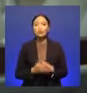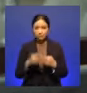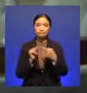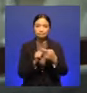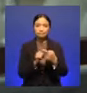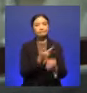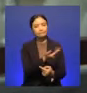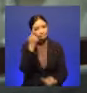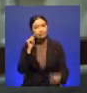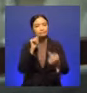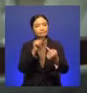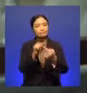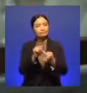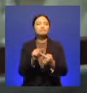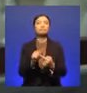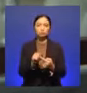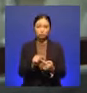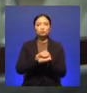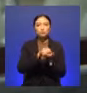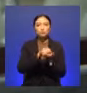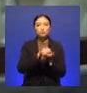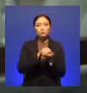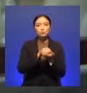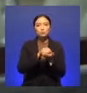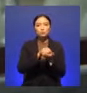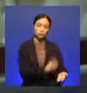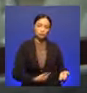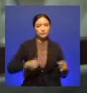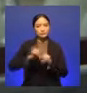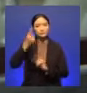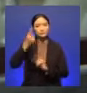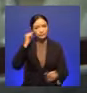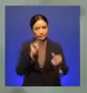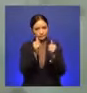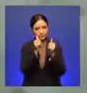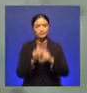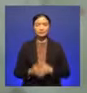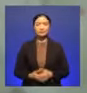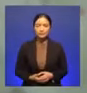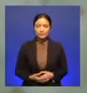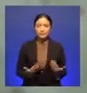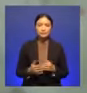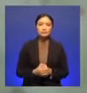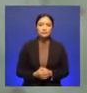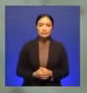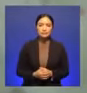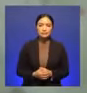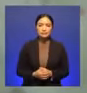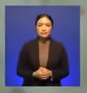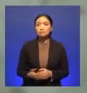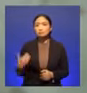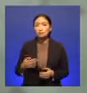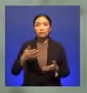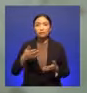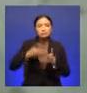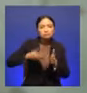ข้าถึงงานสร้างเสริมสุขภาพพื้นฐานที่เราในแผนต่างๆได้จะทำขึ้นครับแล้วก็มีอุปส